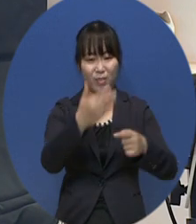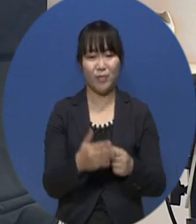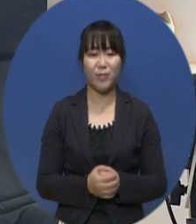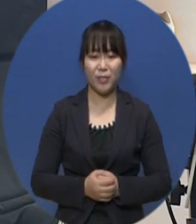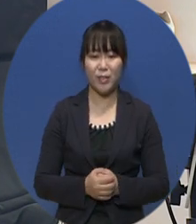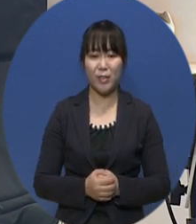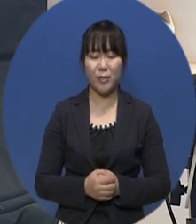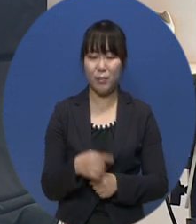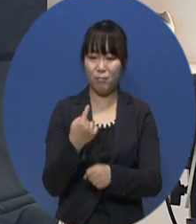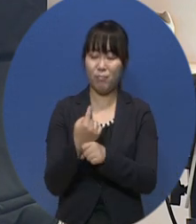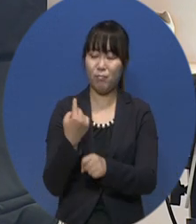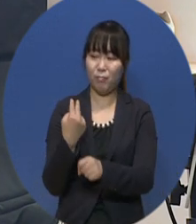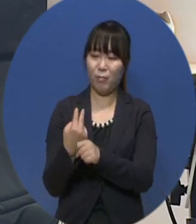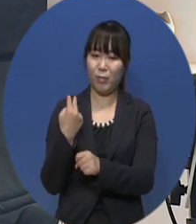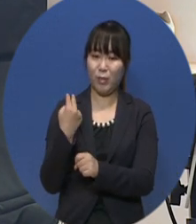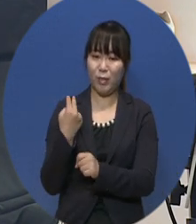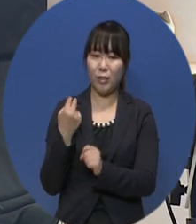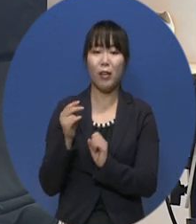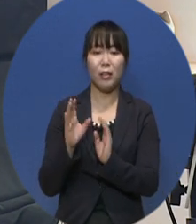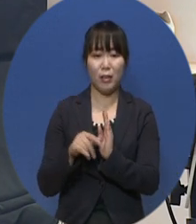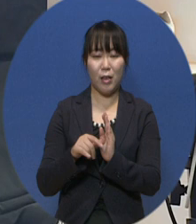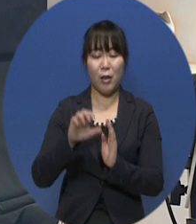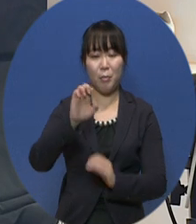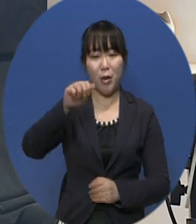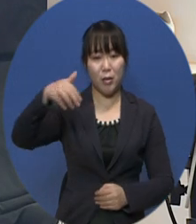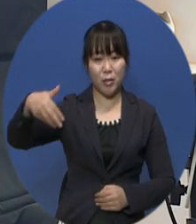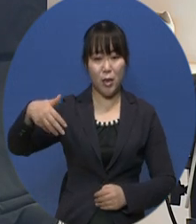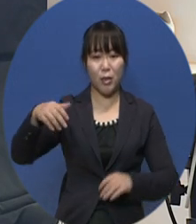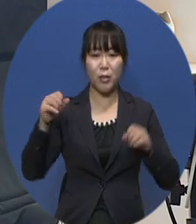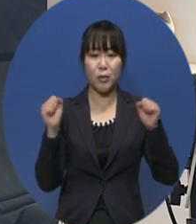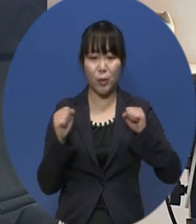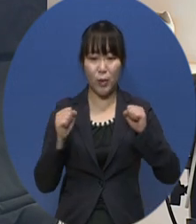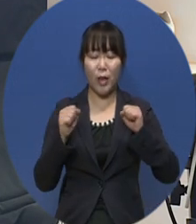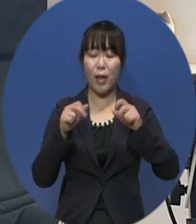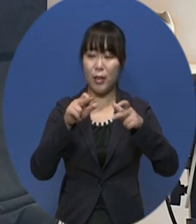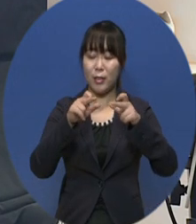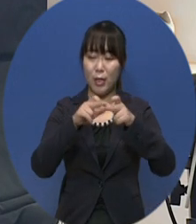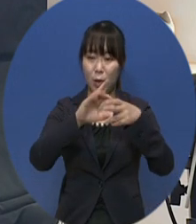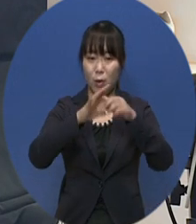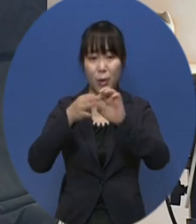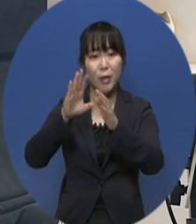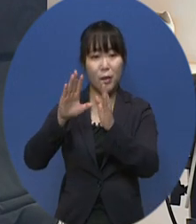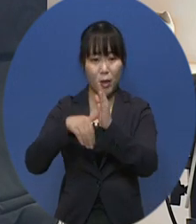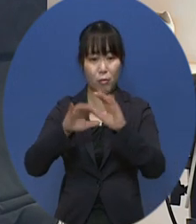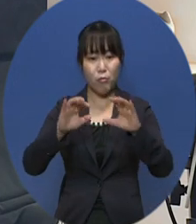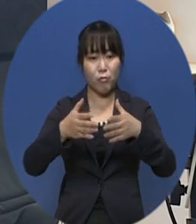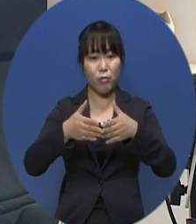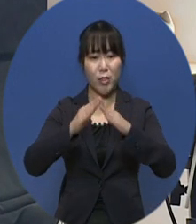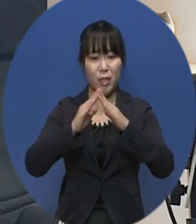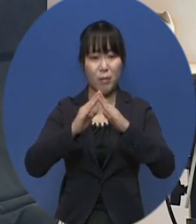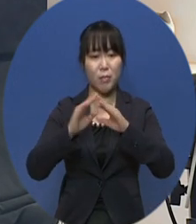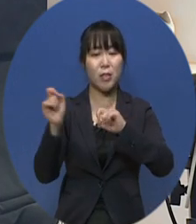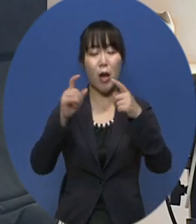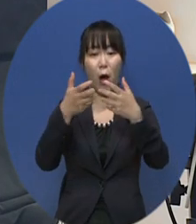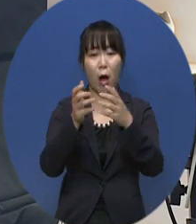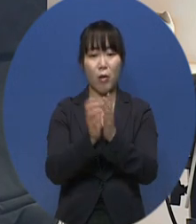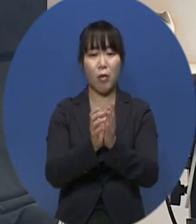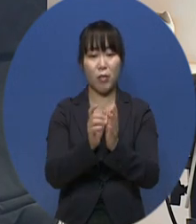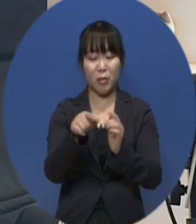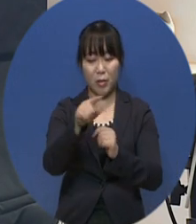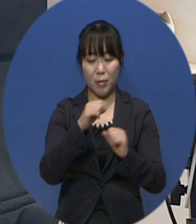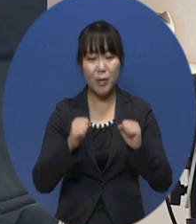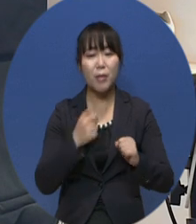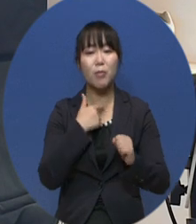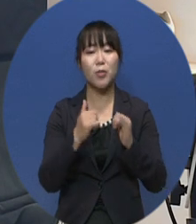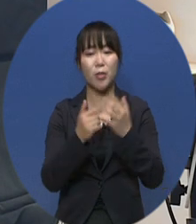그래서 재작년에 네. 평창 파라림픽에 네. 국립재활원 출신의 국가대표들이 굉장히 많이 출전했고요. 네.